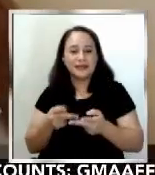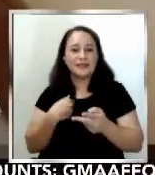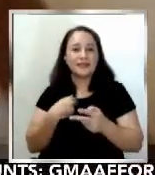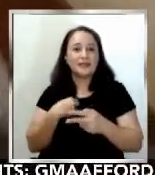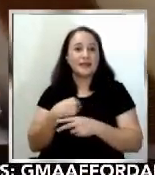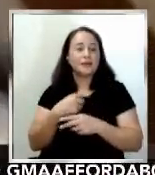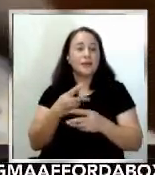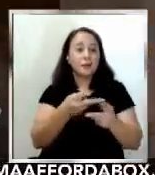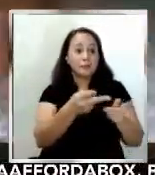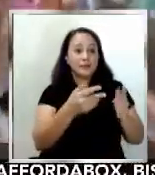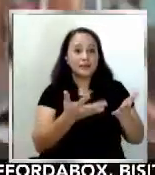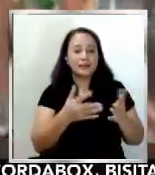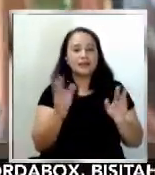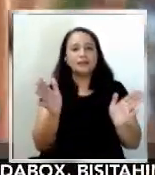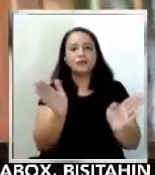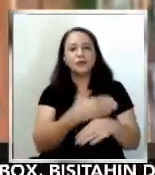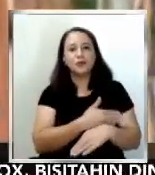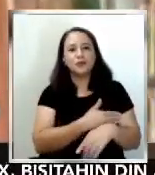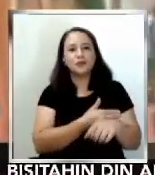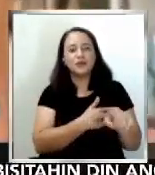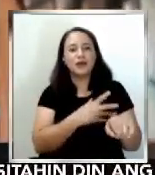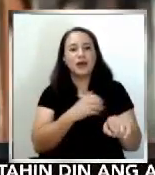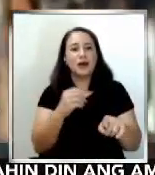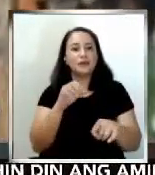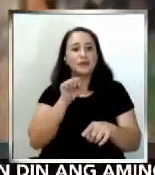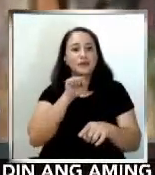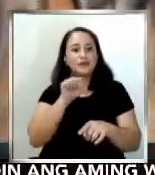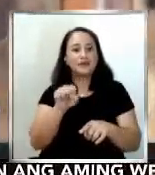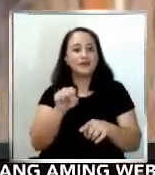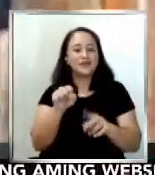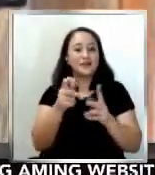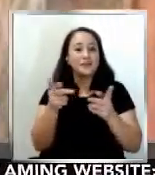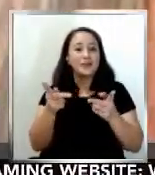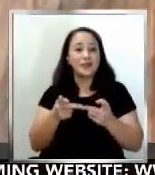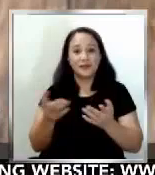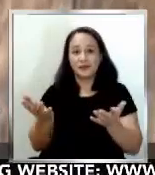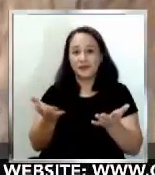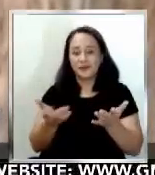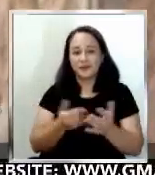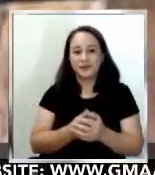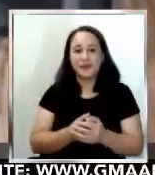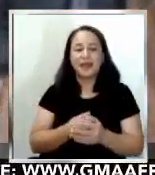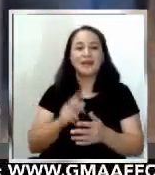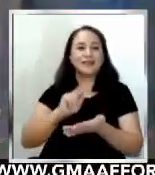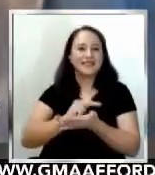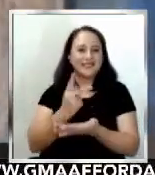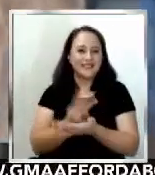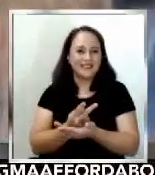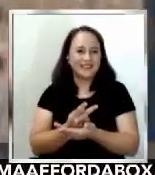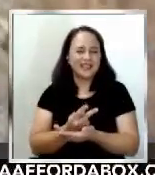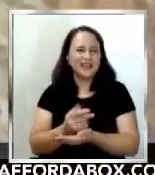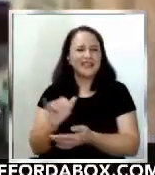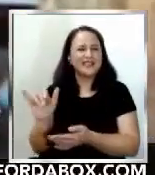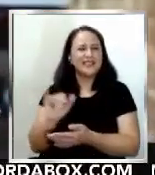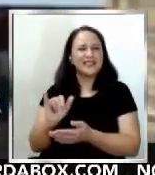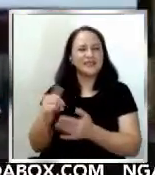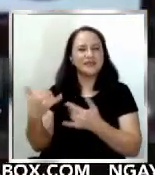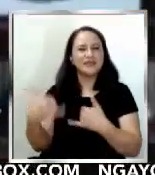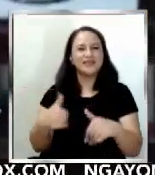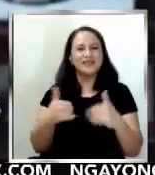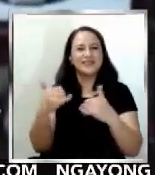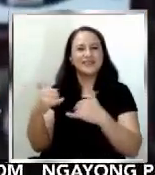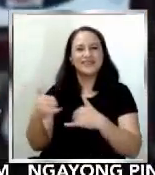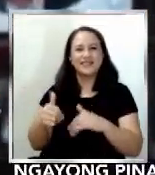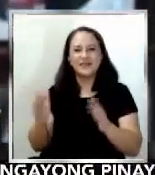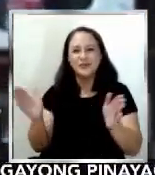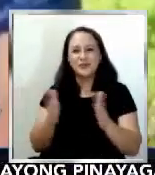nilang kwarto. At ang pinakapaborito ni Casey sa lahat, ang kusina. Para lang kami naglalaro ng bahay-bahayan.